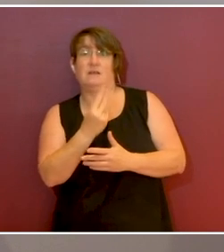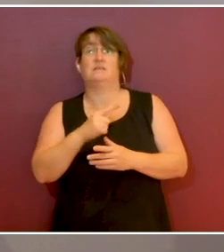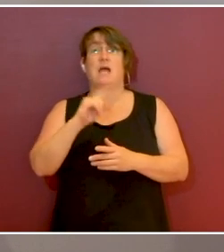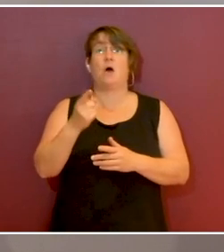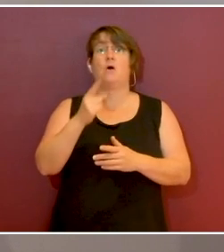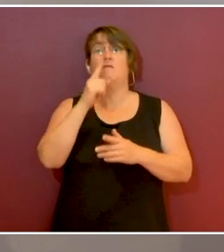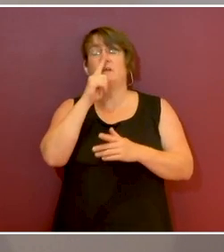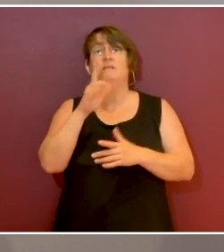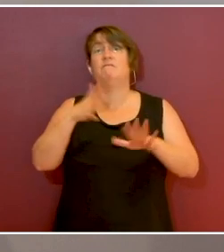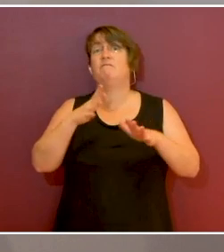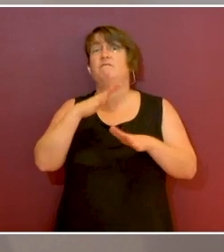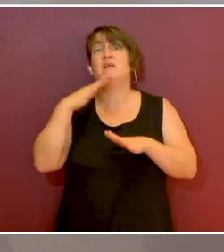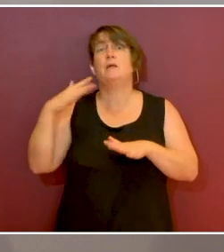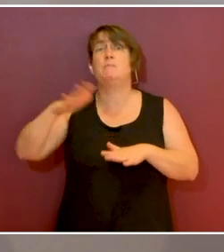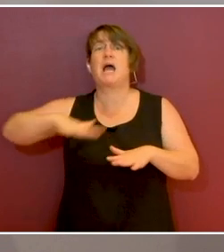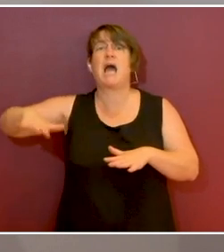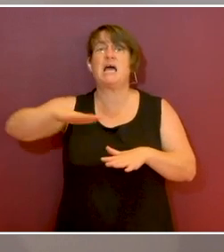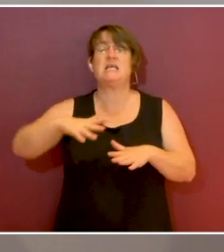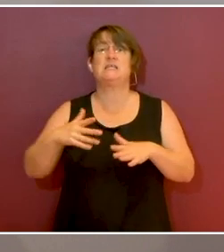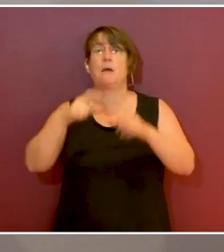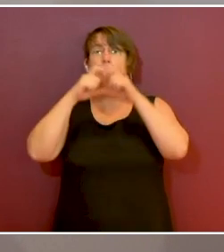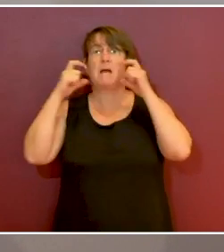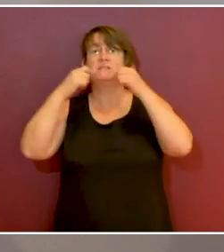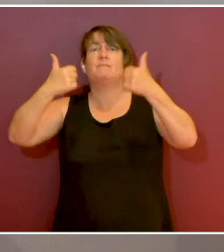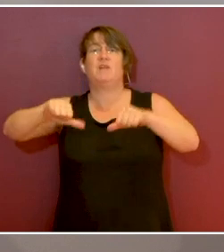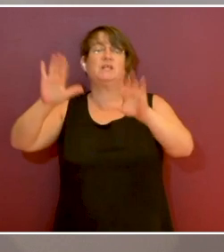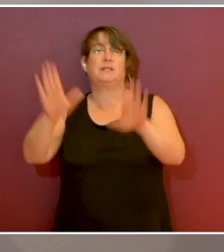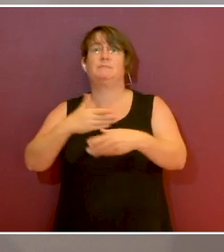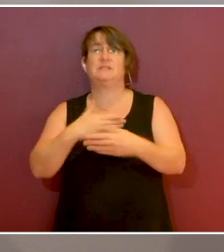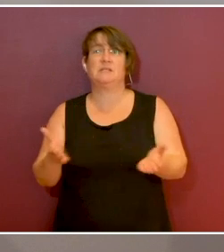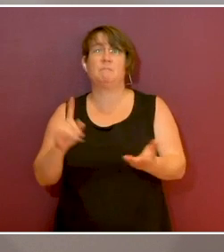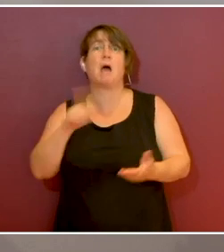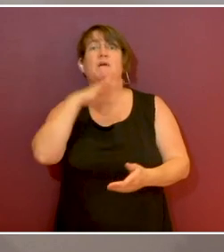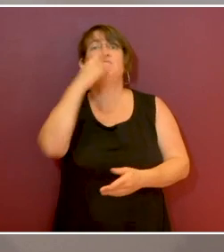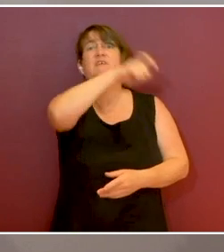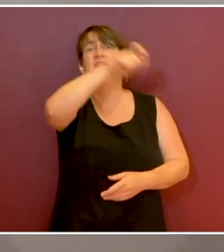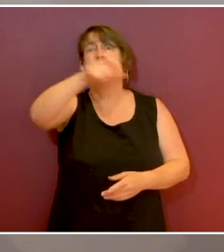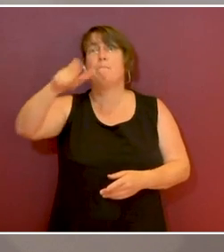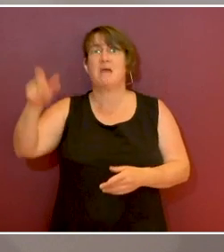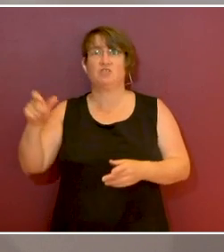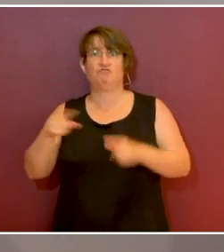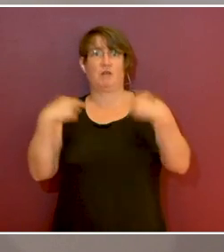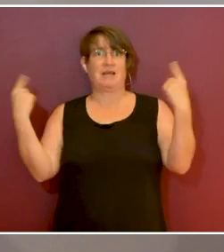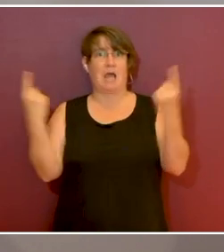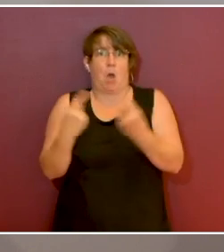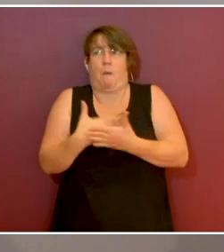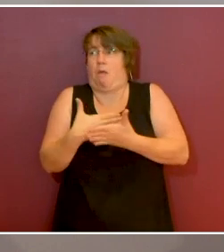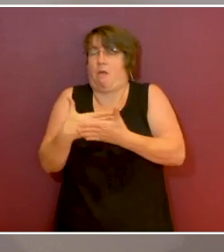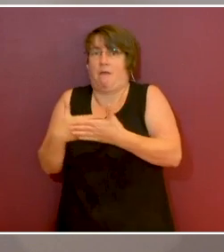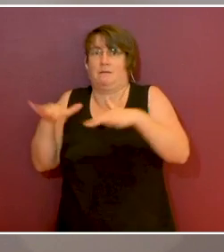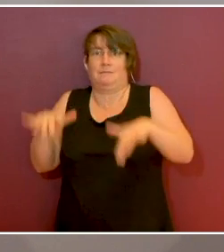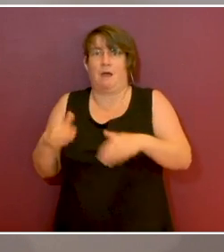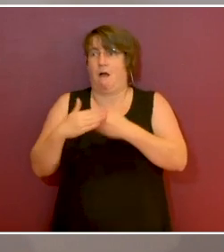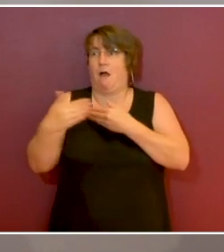Maskenpflicht mehr gibt. Wenn man mit sehr vielen Menschen auf vergleichsweise engem Raum ohne Abstand halten zusammenkommt, das Ding einfach